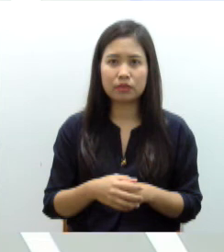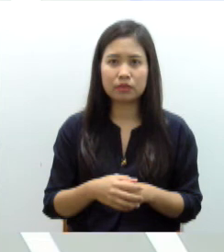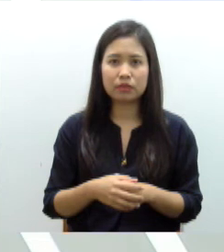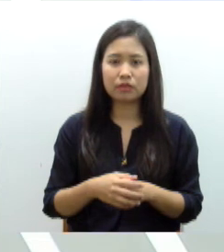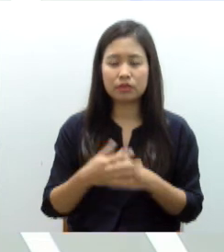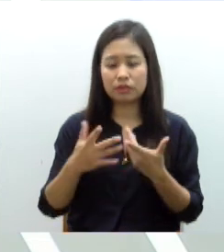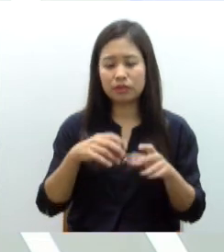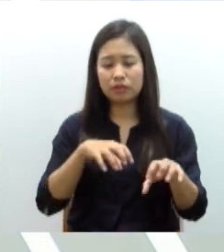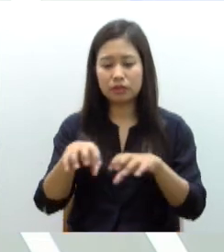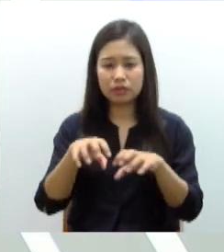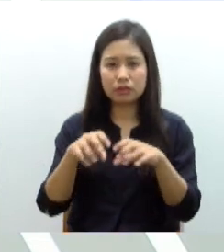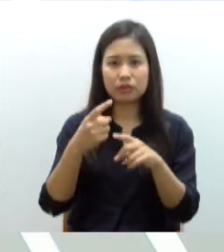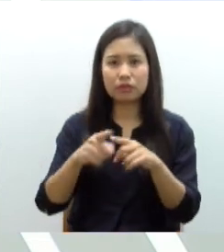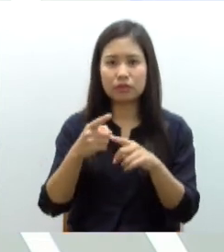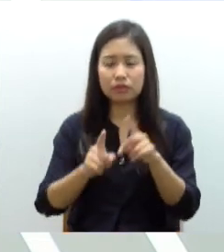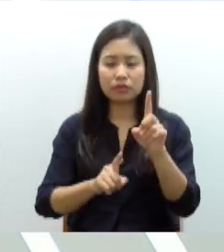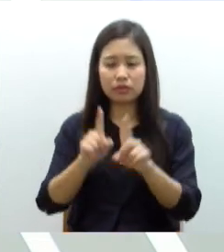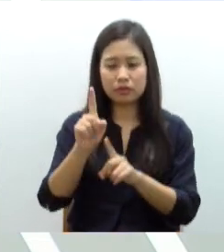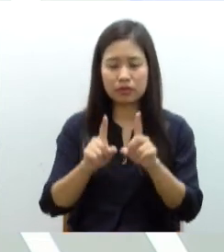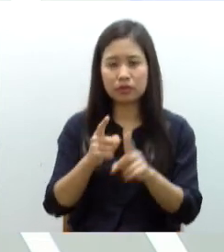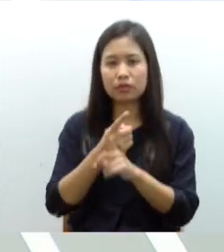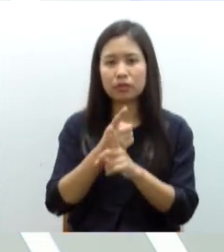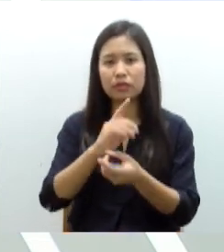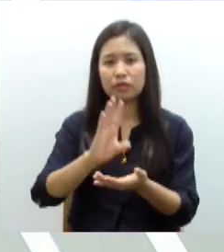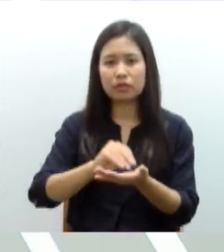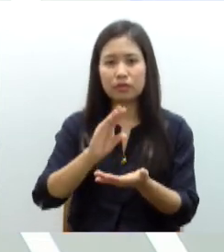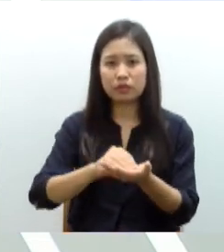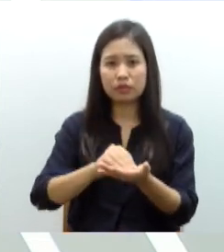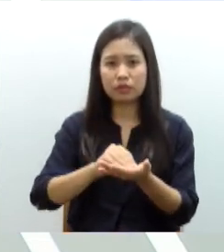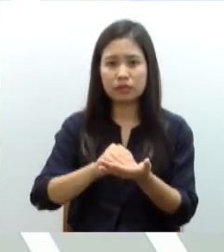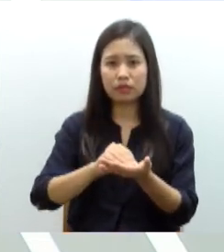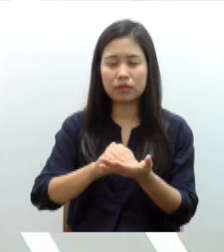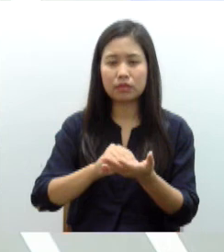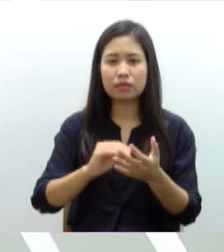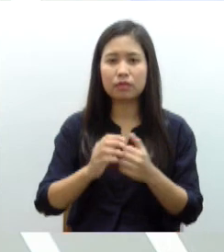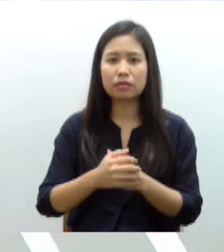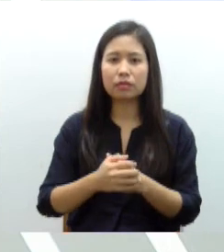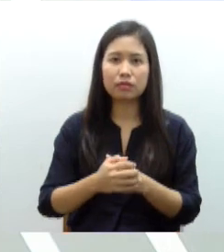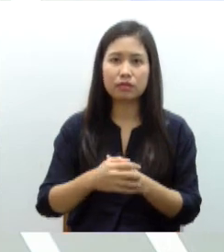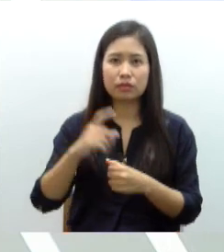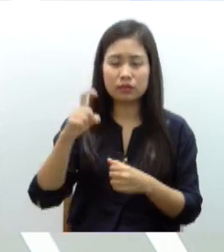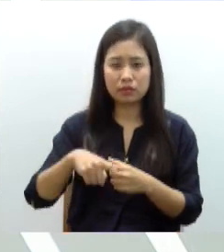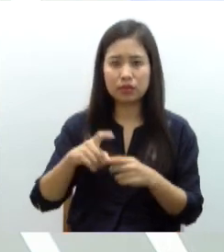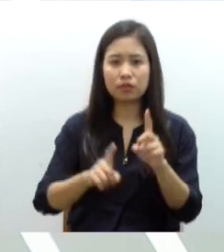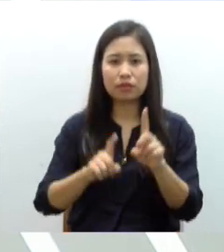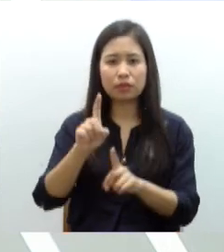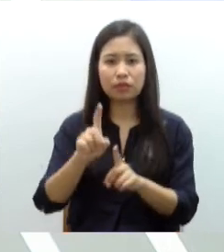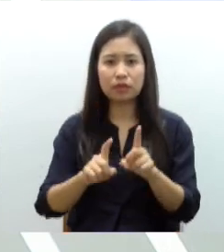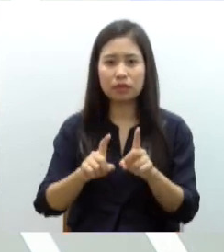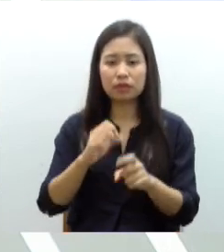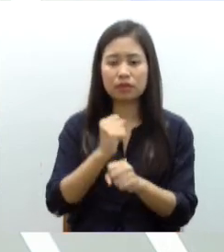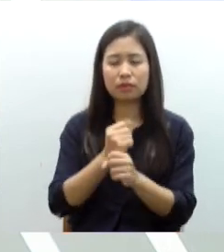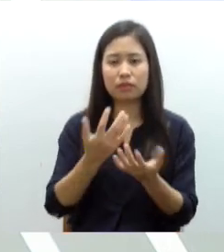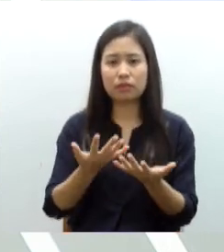ครับเราก็มีการประเมินเพื่อวอร์นิ่งมีการให้ความรู้กันการที่เราให้ความการประเมินตรงนี้มันไม่ใช่ว่าจะทำยังไง